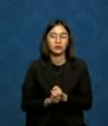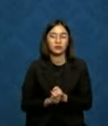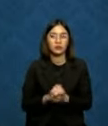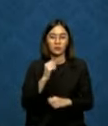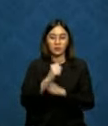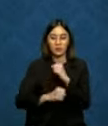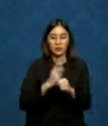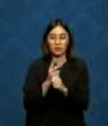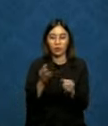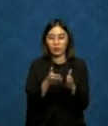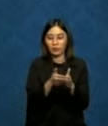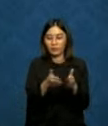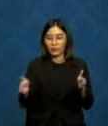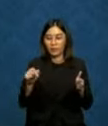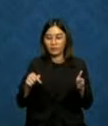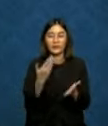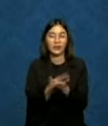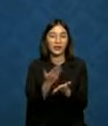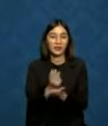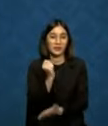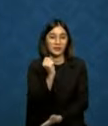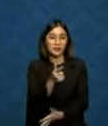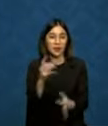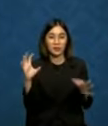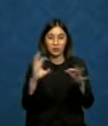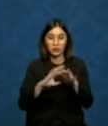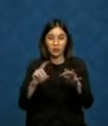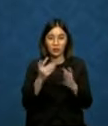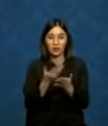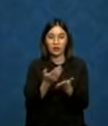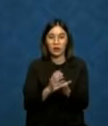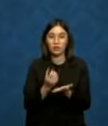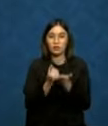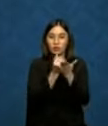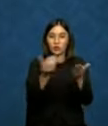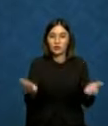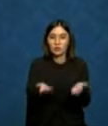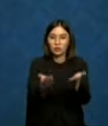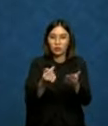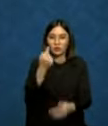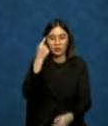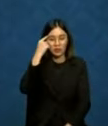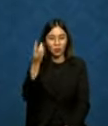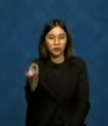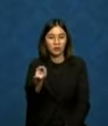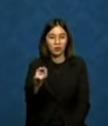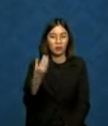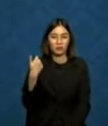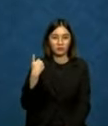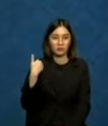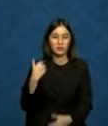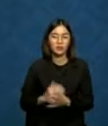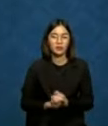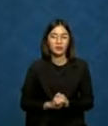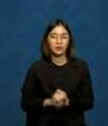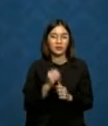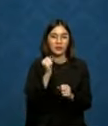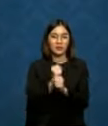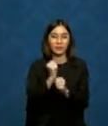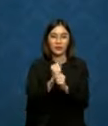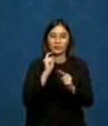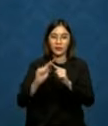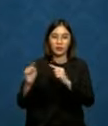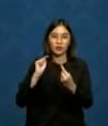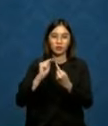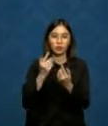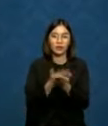2ปีนี้เอ่อค่าใช้จ่ายในเรื่องของเ่อเงินอุดหนุนนี่ก็เลยดูน้อยไปนะคะการดำเนินงานนะ